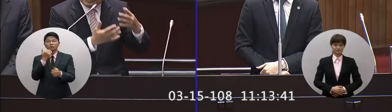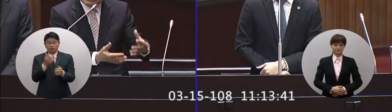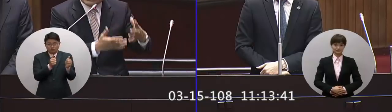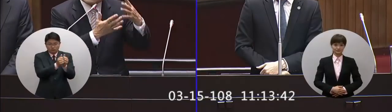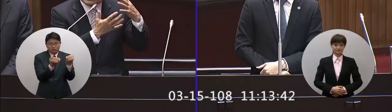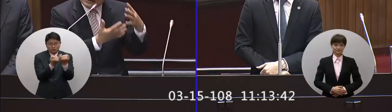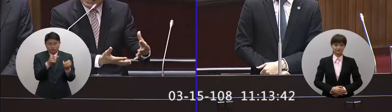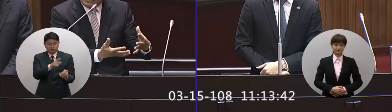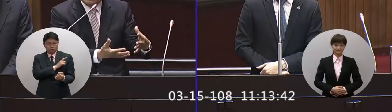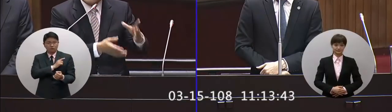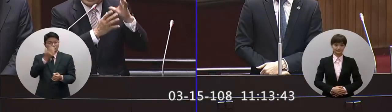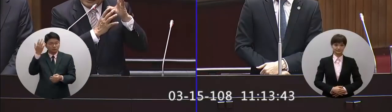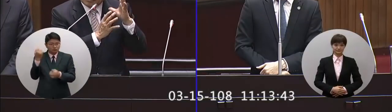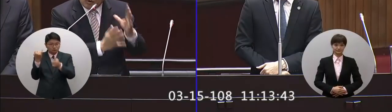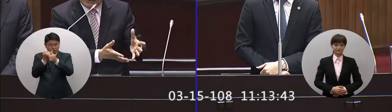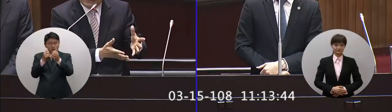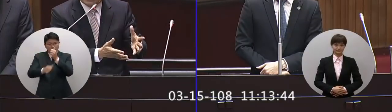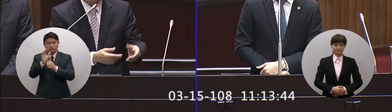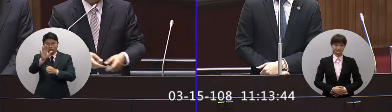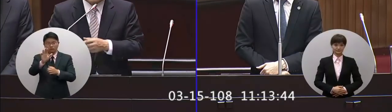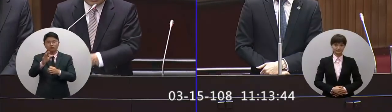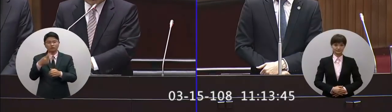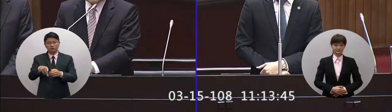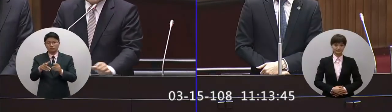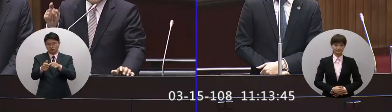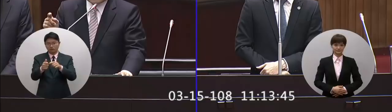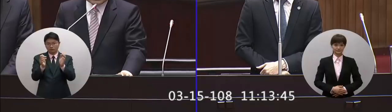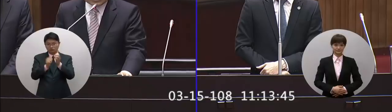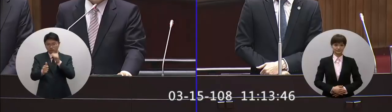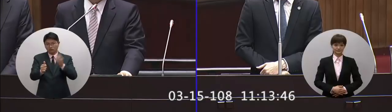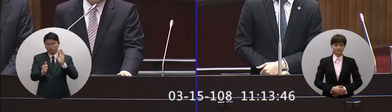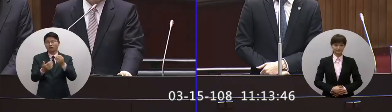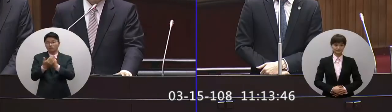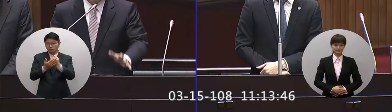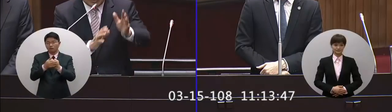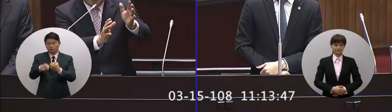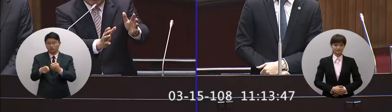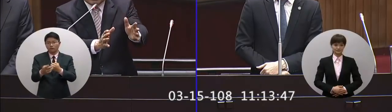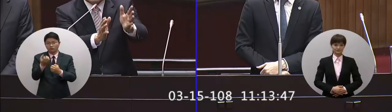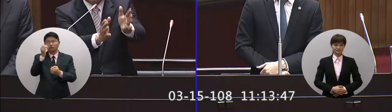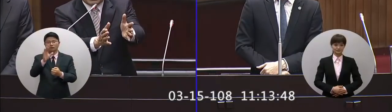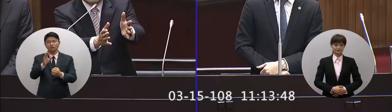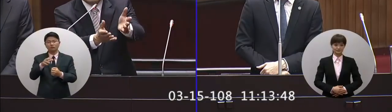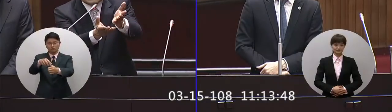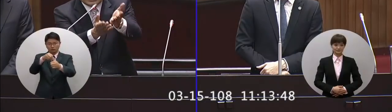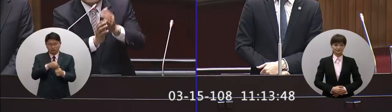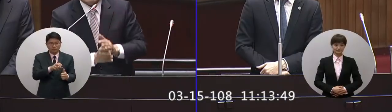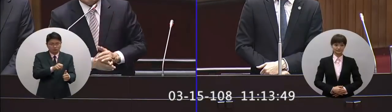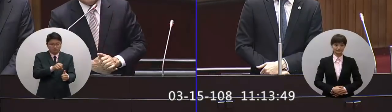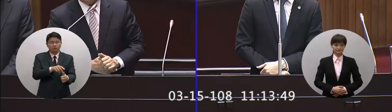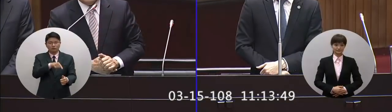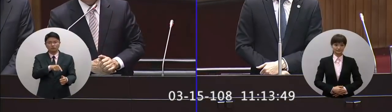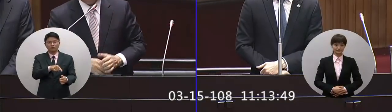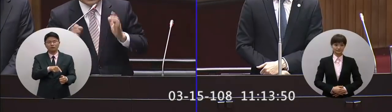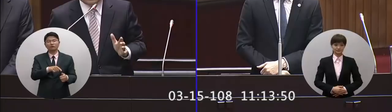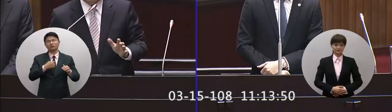仔，为着保障这个囡仔的权益，所以咱有这个继亲收养。有哪包括伫即摆上来的